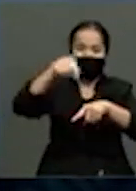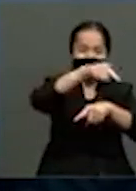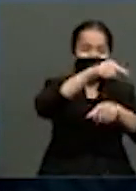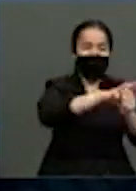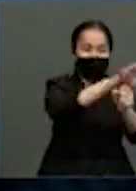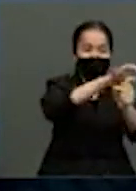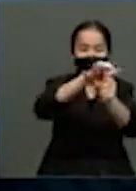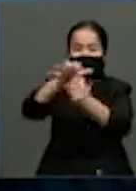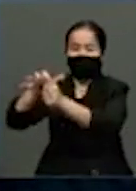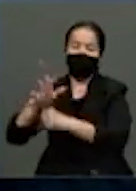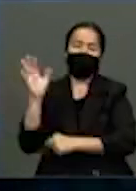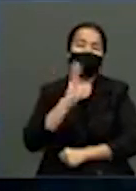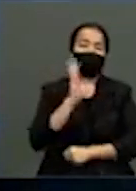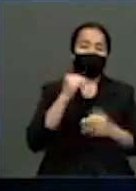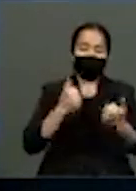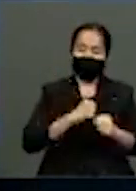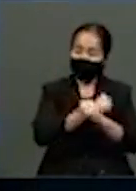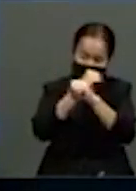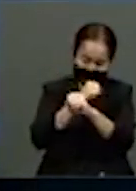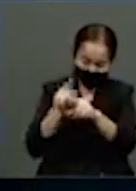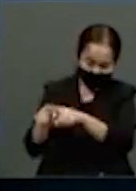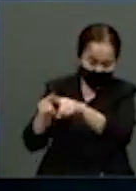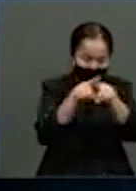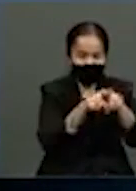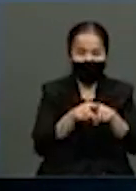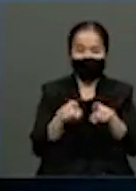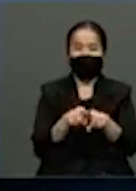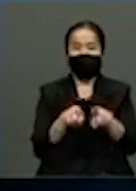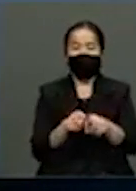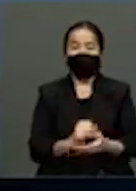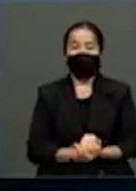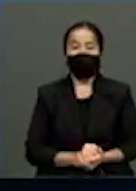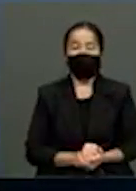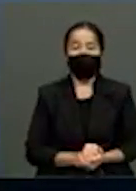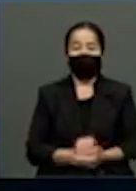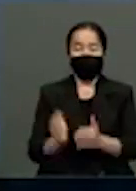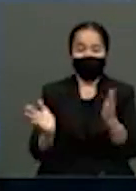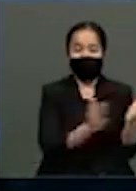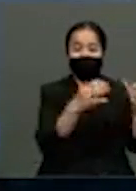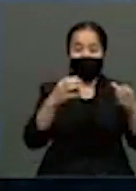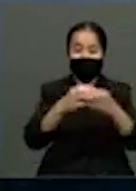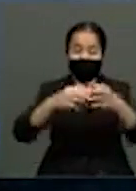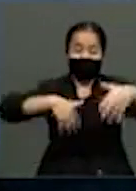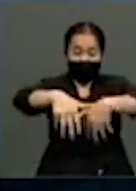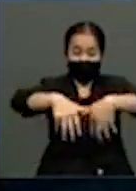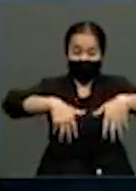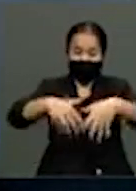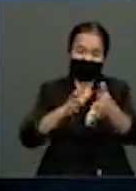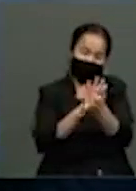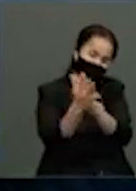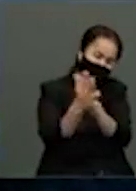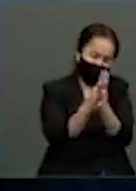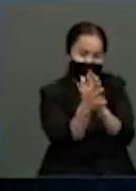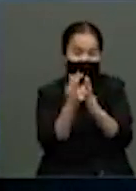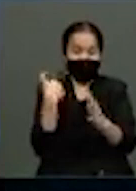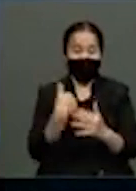ใช้หลักของระบาดวิทยาไปป้องกันเลยนี่คือสิ่งที่จะเกิดขึ้นเช่นเดียวกันกับชุมชนมีการแออัดขึ้นมามีรายงานว่